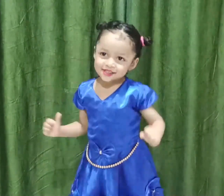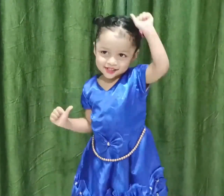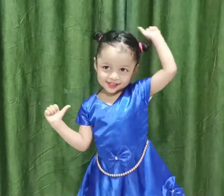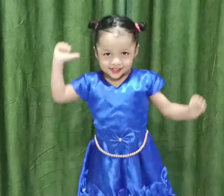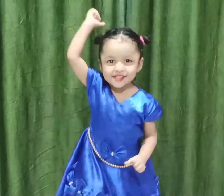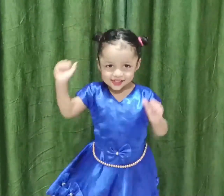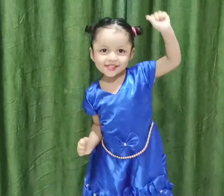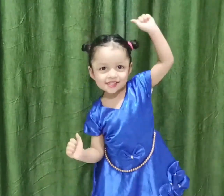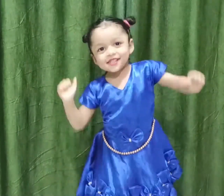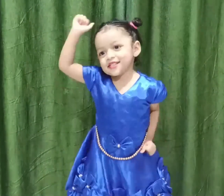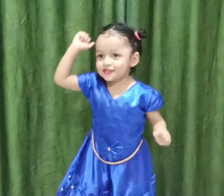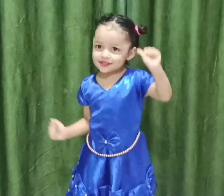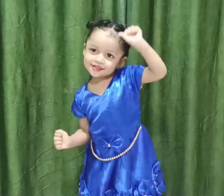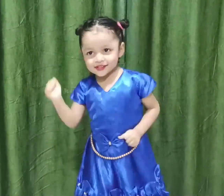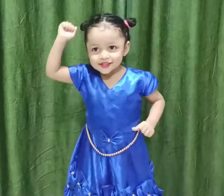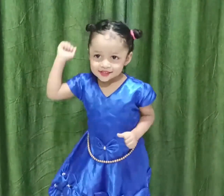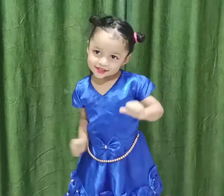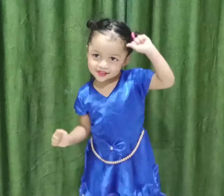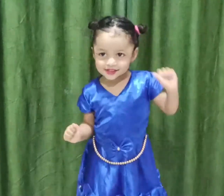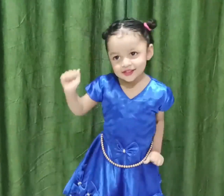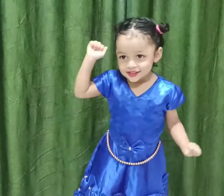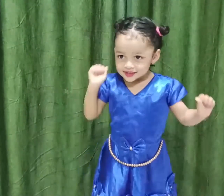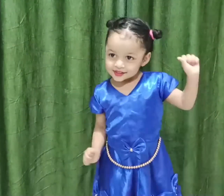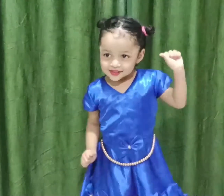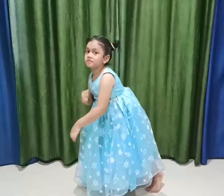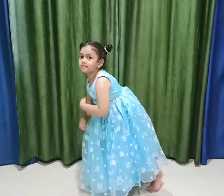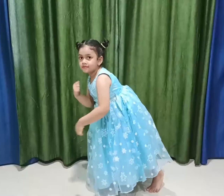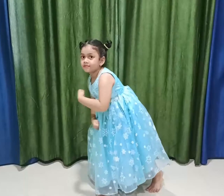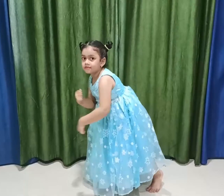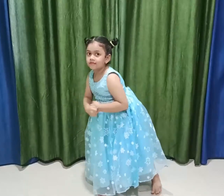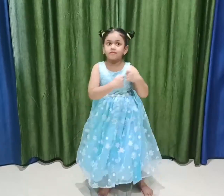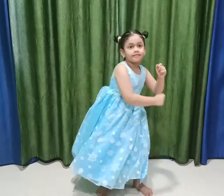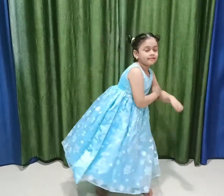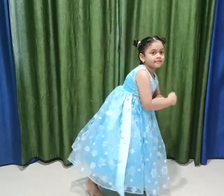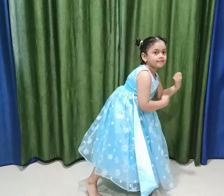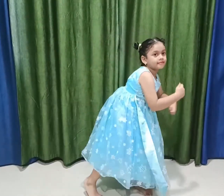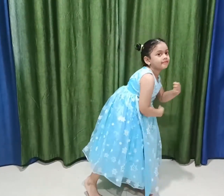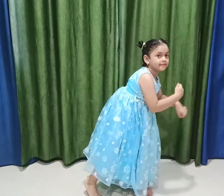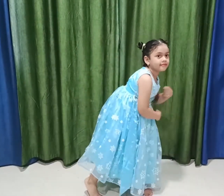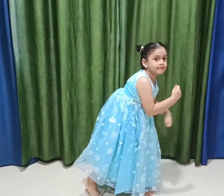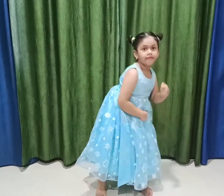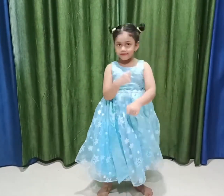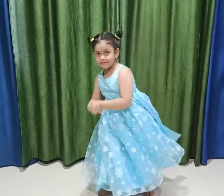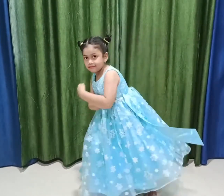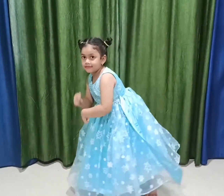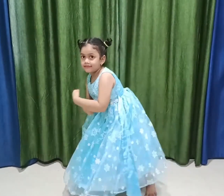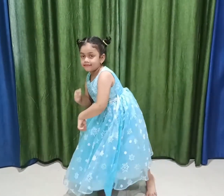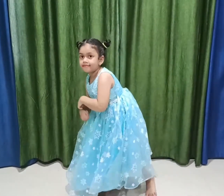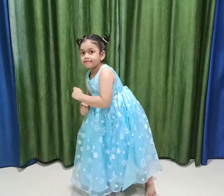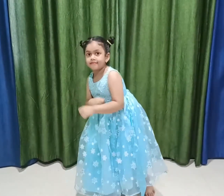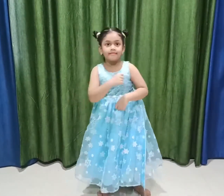I'm champion What's my name? I'm a champion